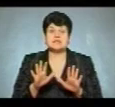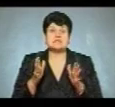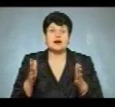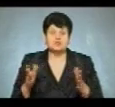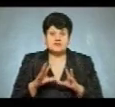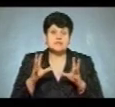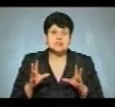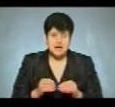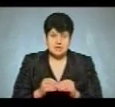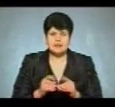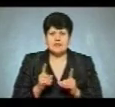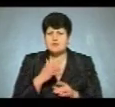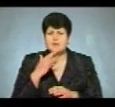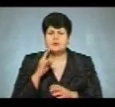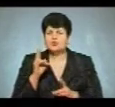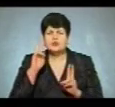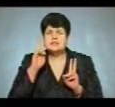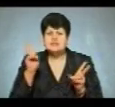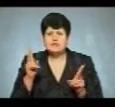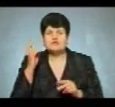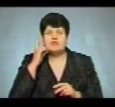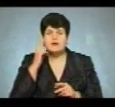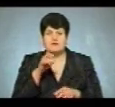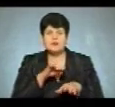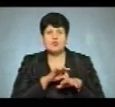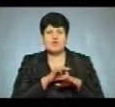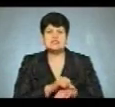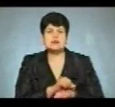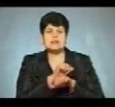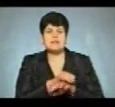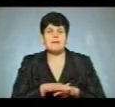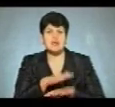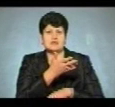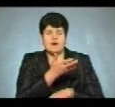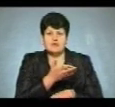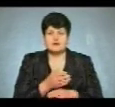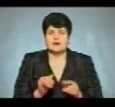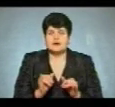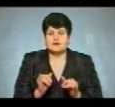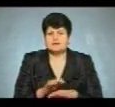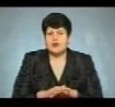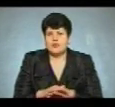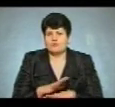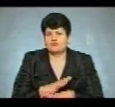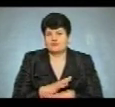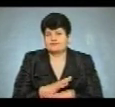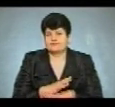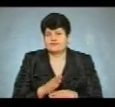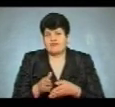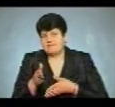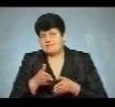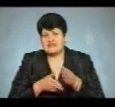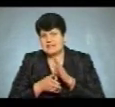взагалі. Навіть багато хто не знав, що в Києві відбувається на Майдані. Взагалі народ був відрізаний якось так